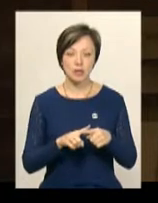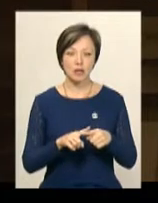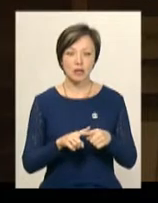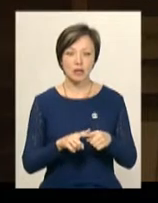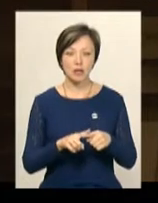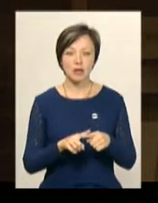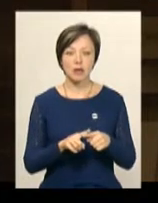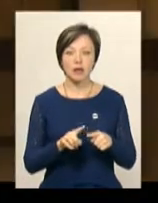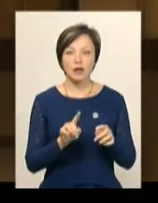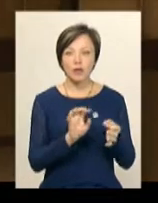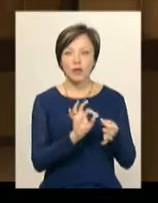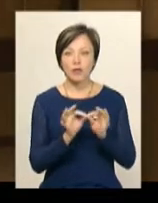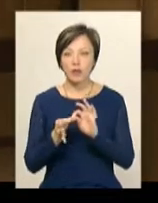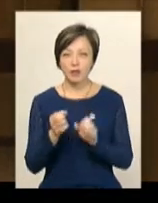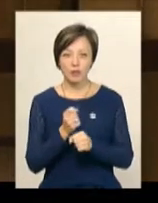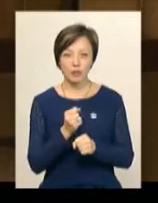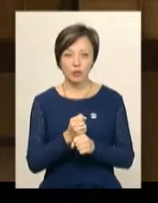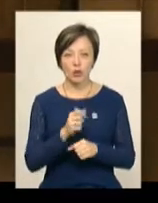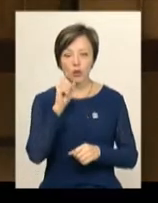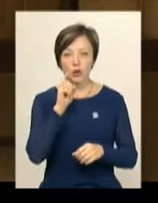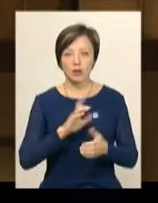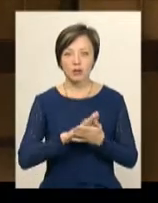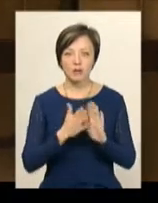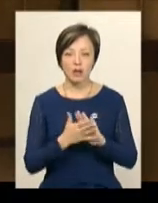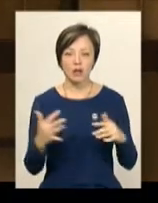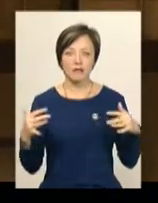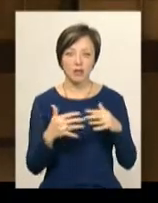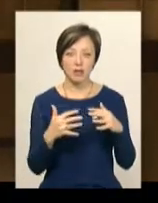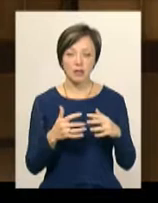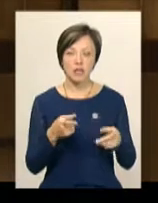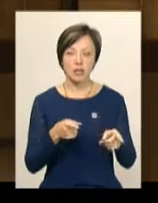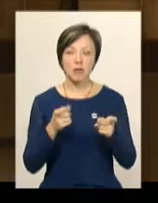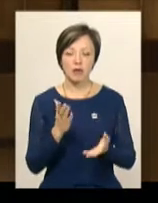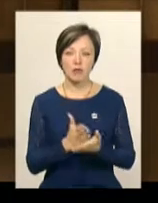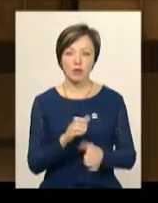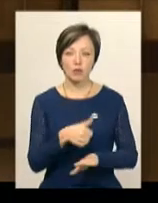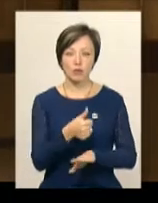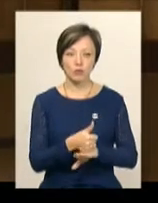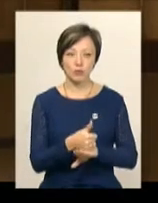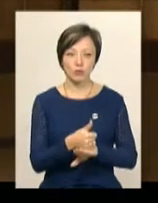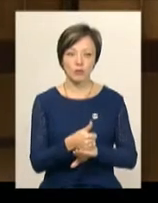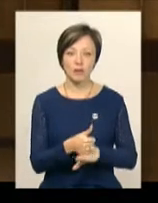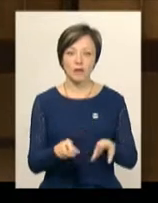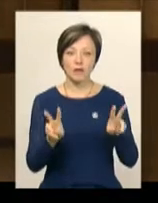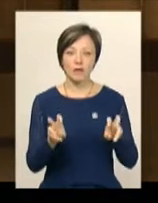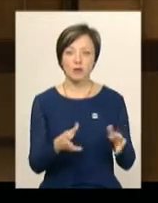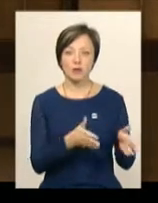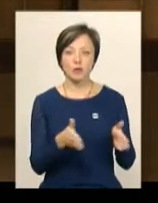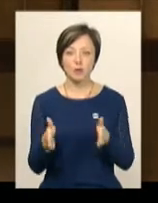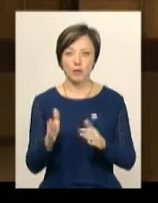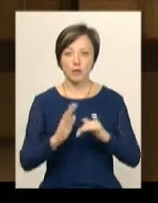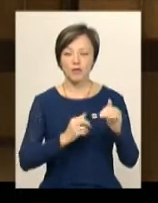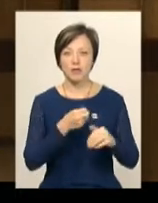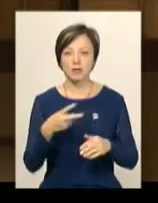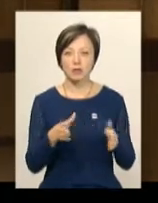таки ювелірна робота. Україна перебуває в стані війни, стрільба є основним видом підготовки,